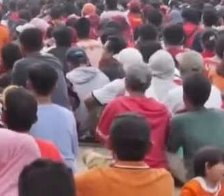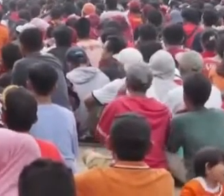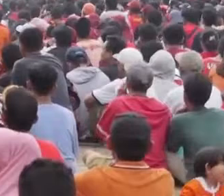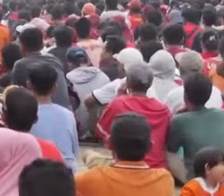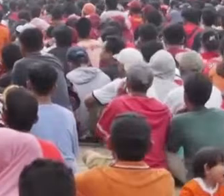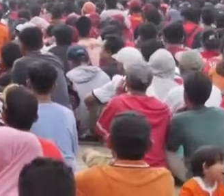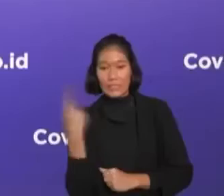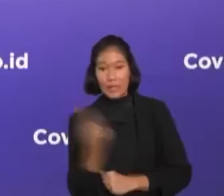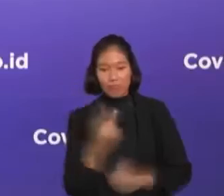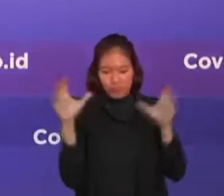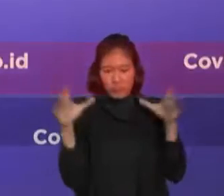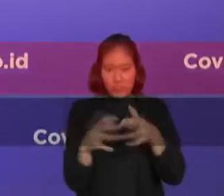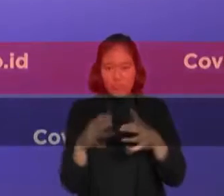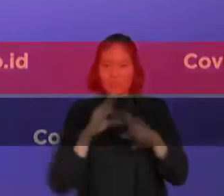COVID-19.